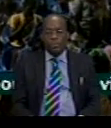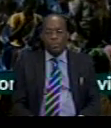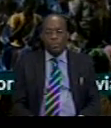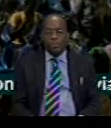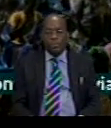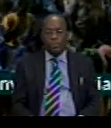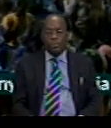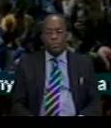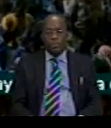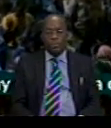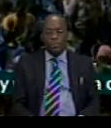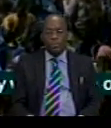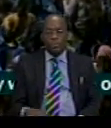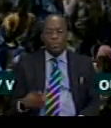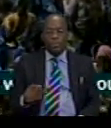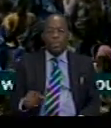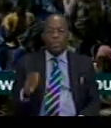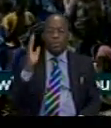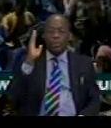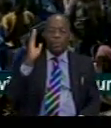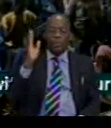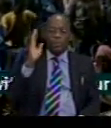The testimony